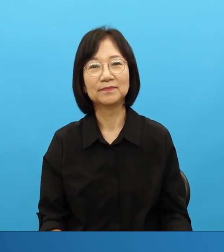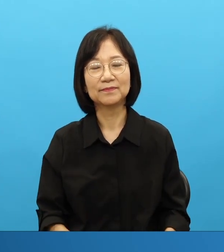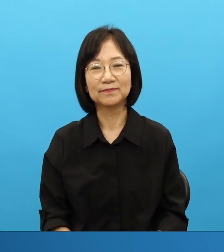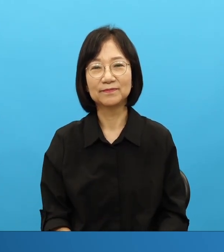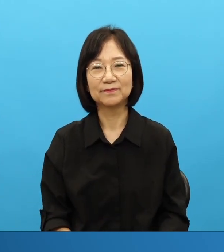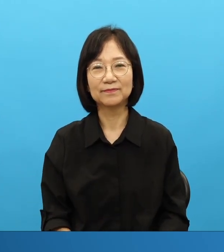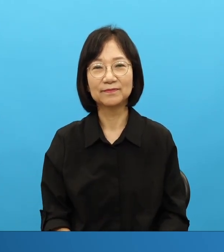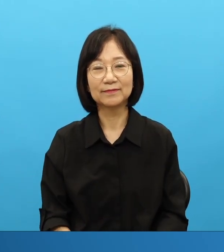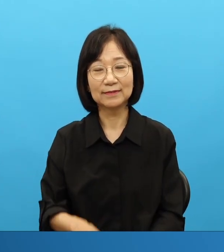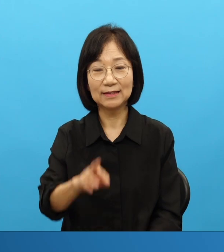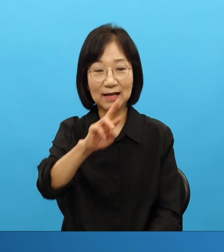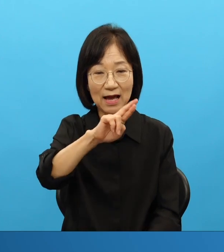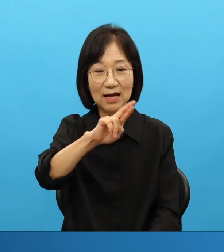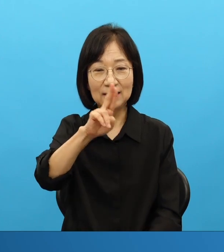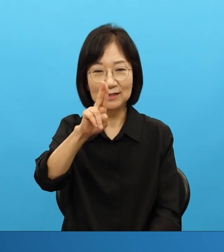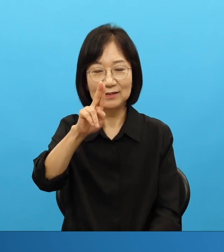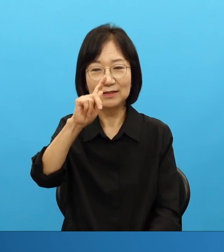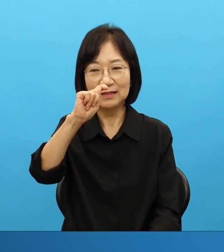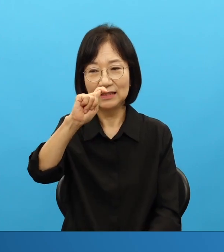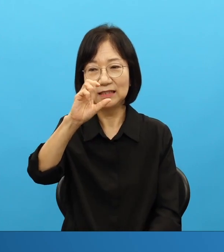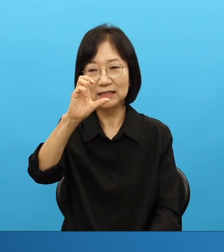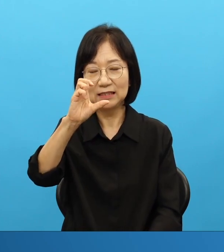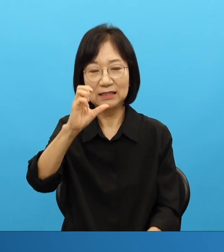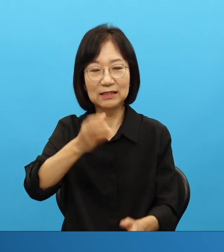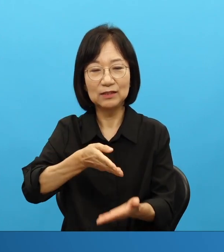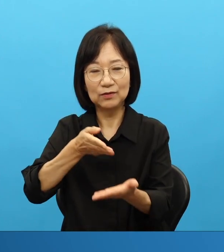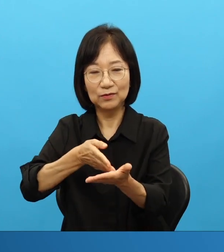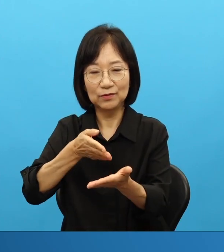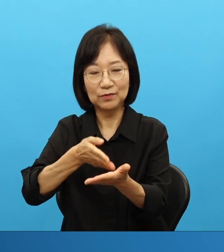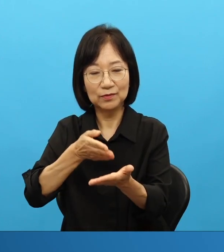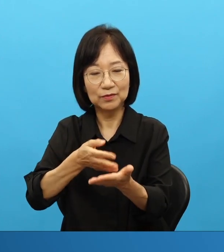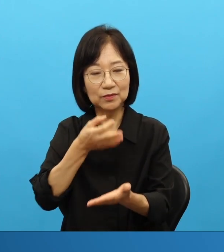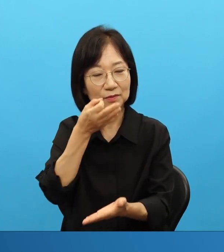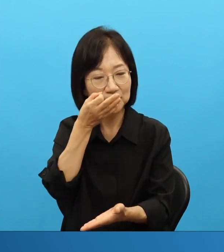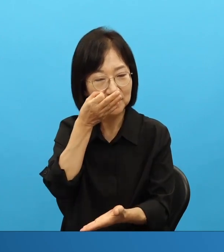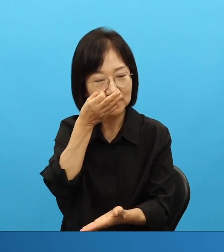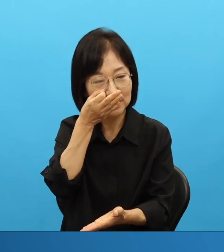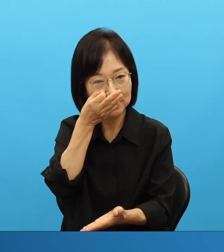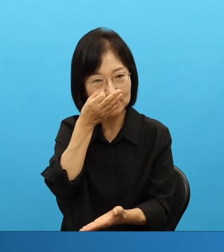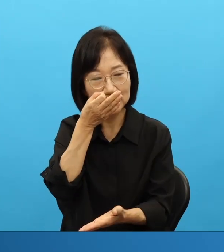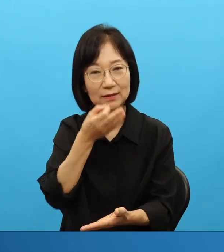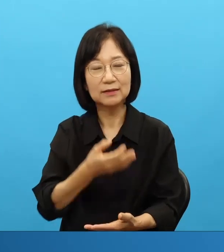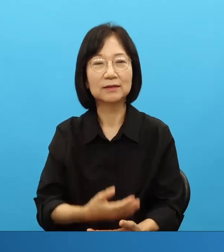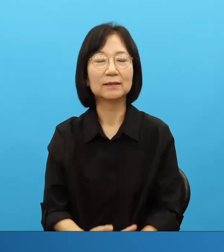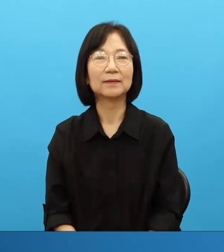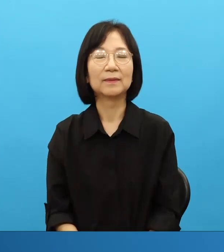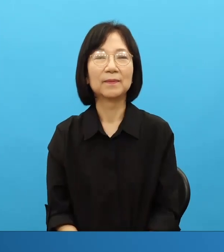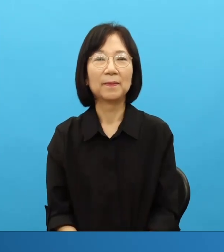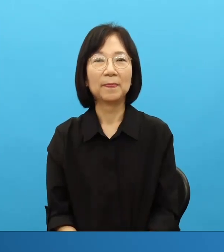아멘. 12시 뉴스가 있겠습니다. We will watch the RUTC news.